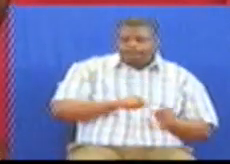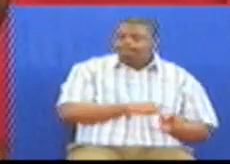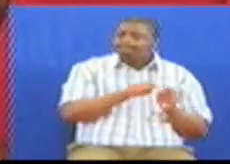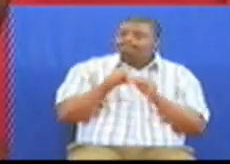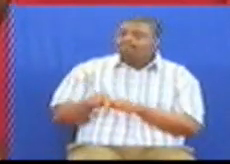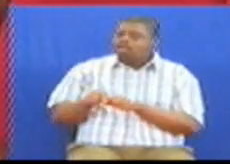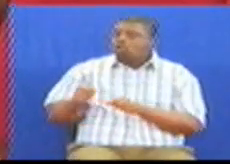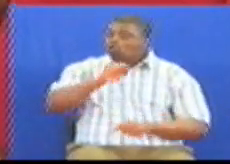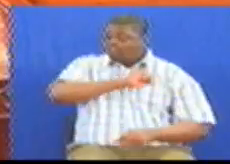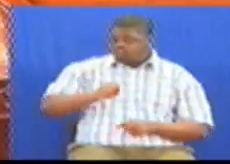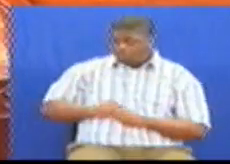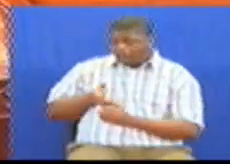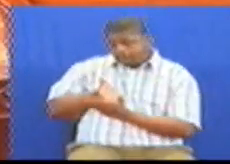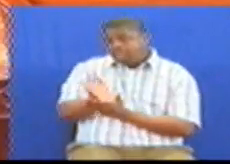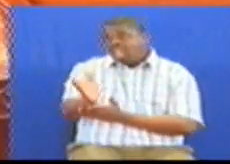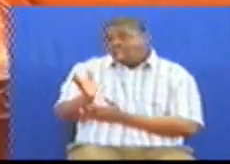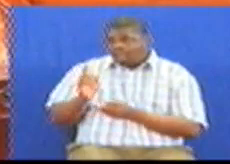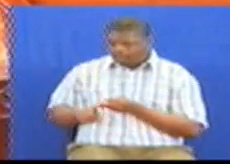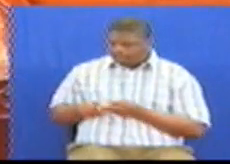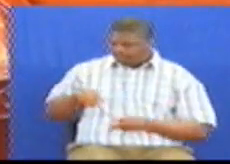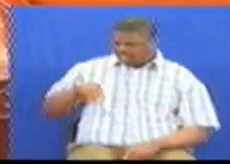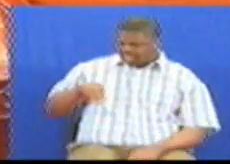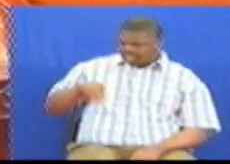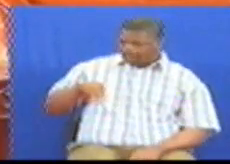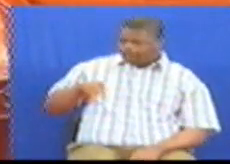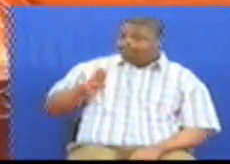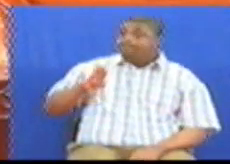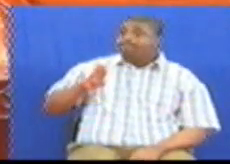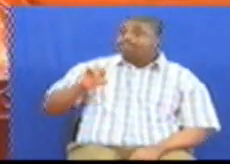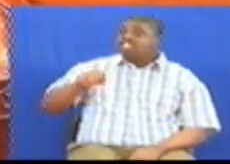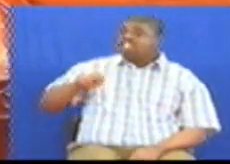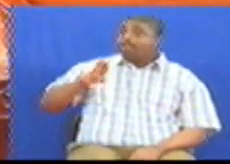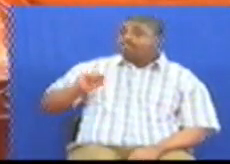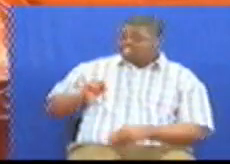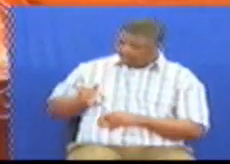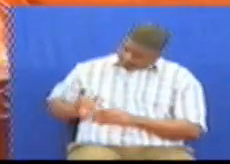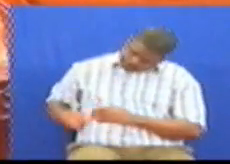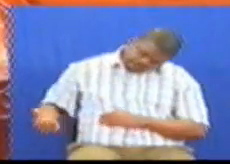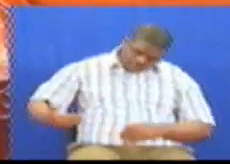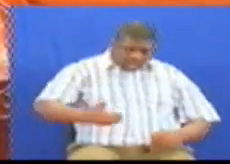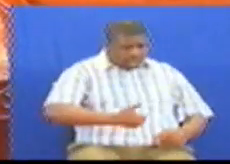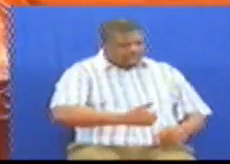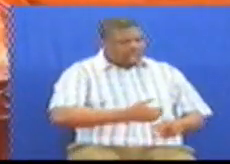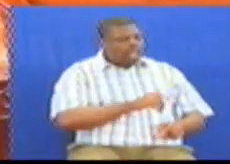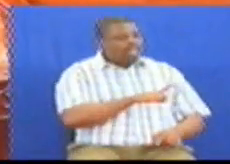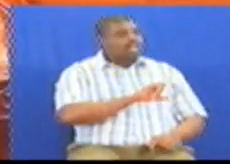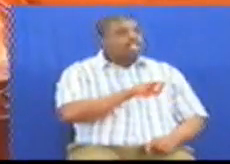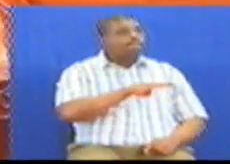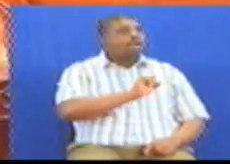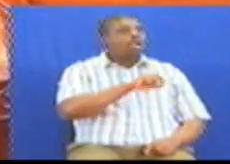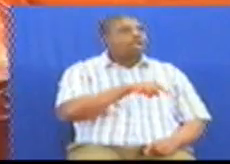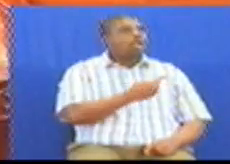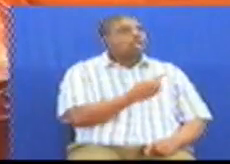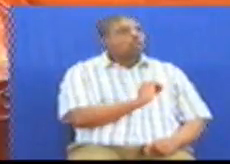inapita Ruvuma, inapita Mbili pale na katisha, inaenda Libango